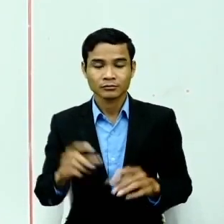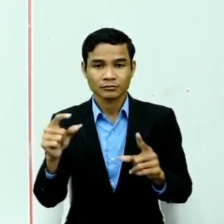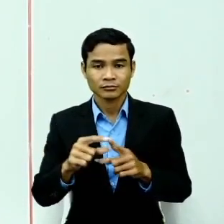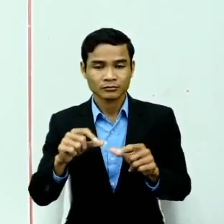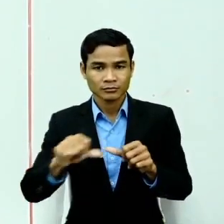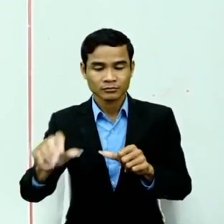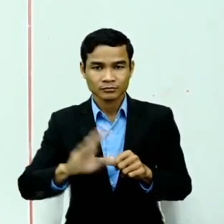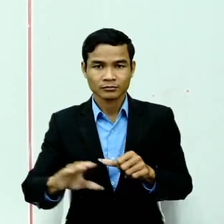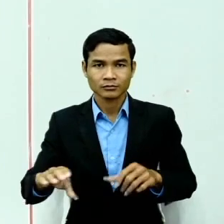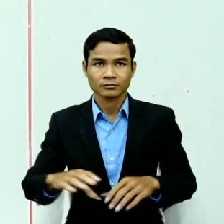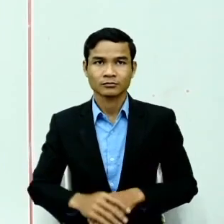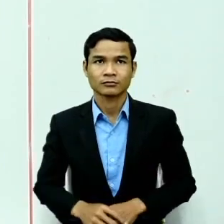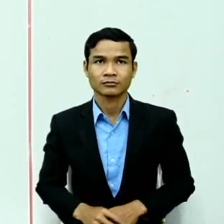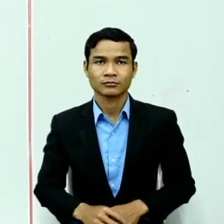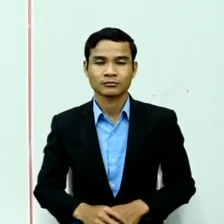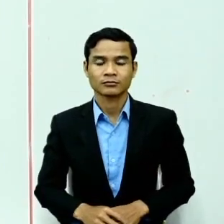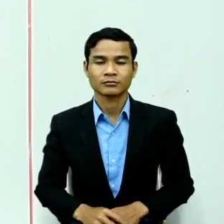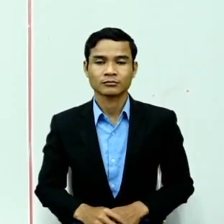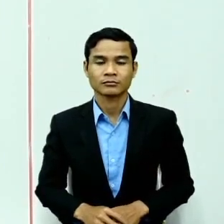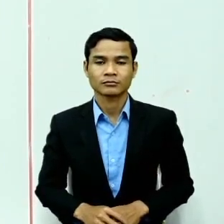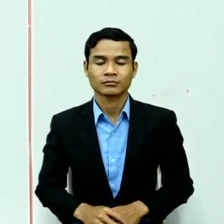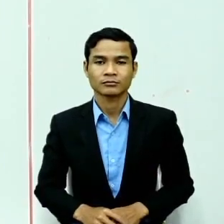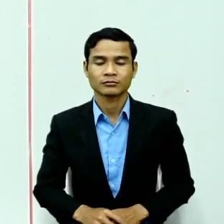tóc con